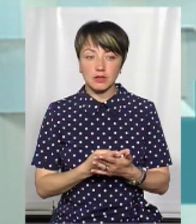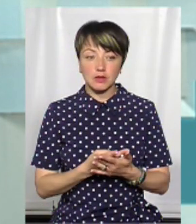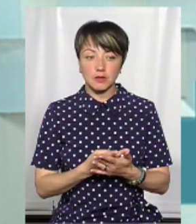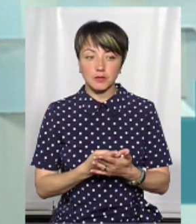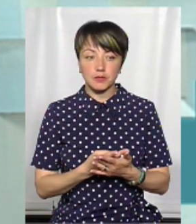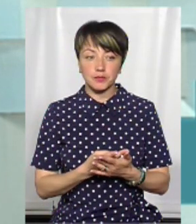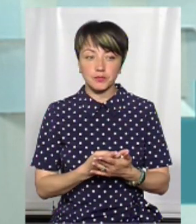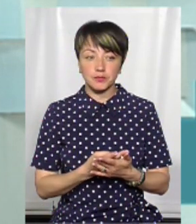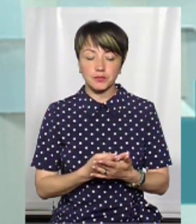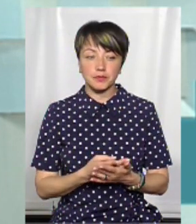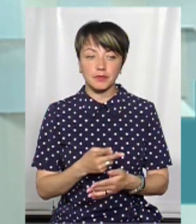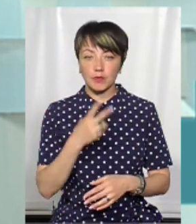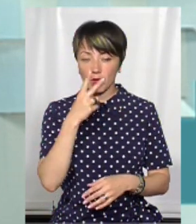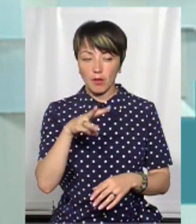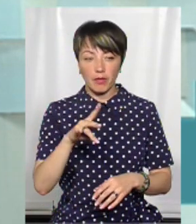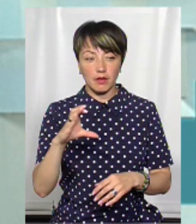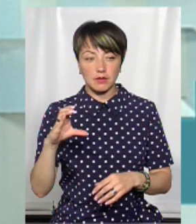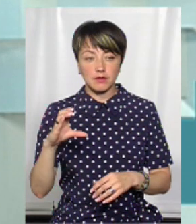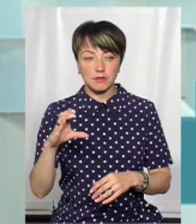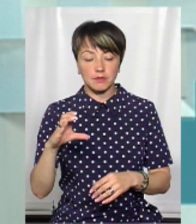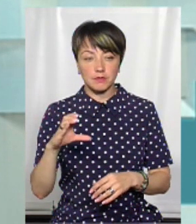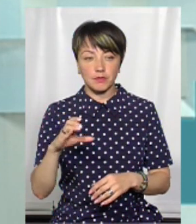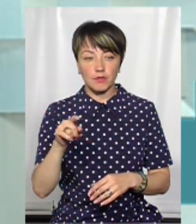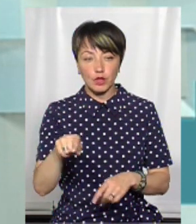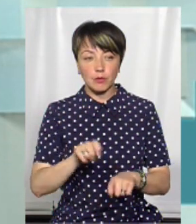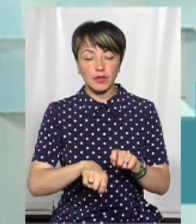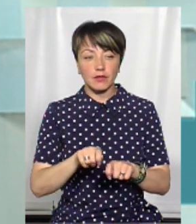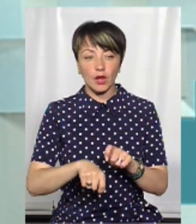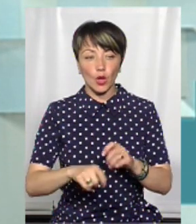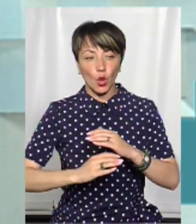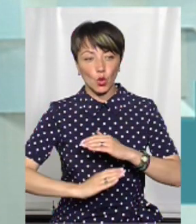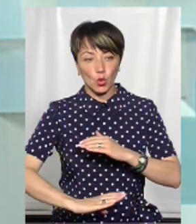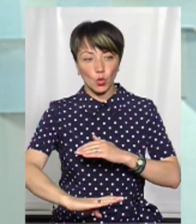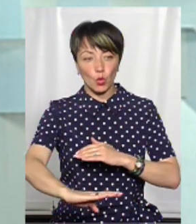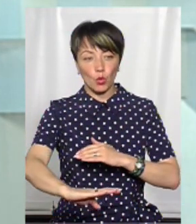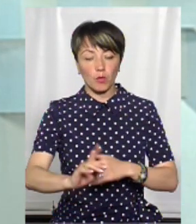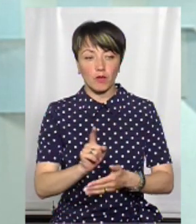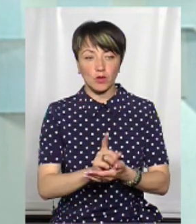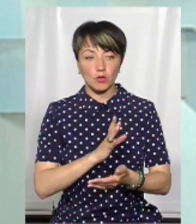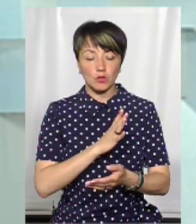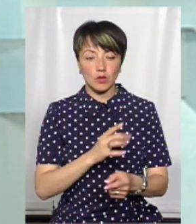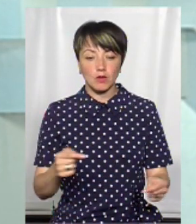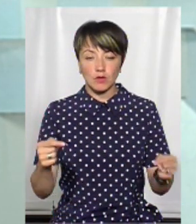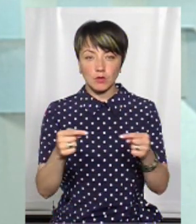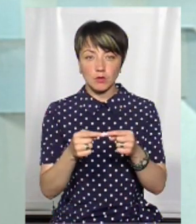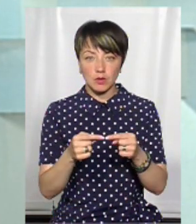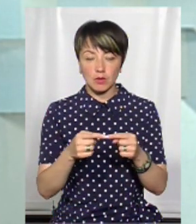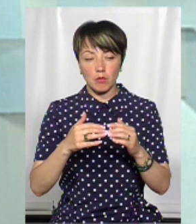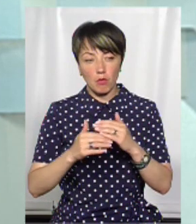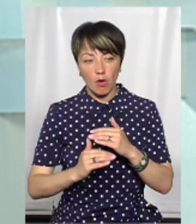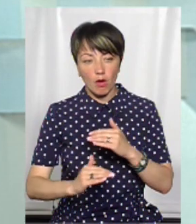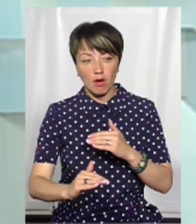у нас МЧСників, так? Uh-huh. Водолазів. Вони перевіряють дно. Дно повинно бути відповідним чином покате.